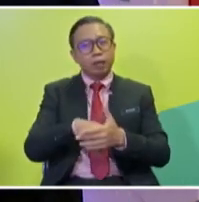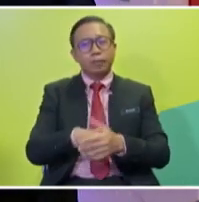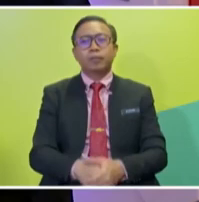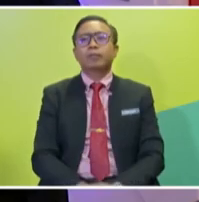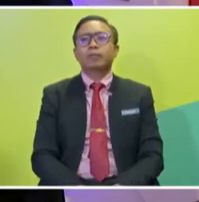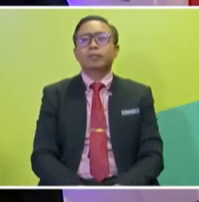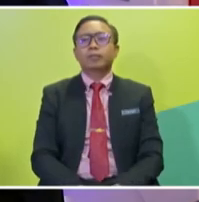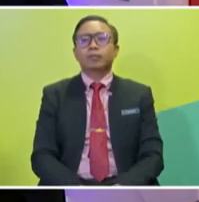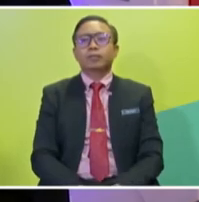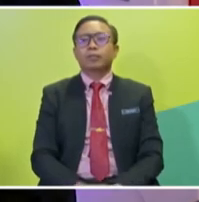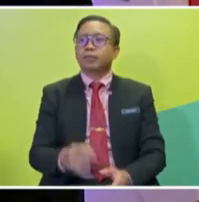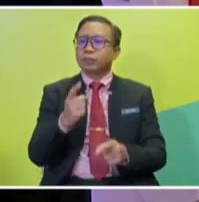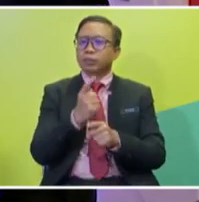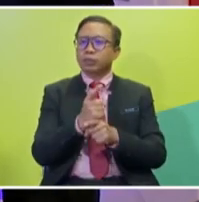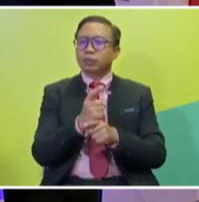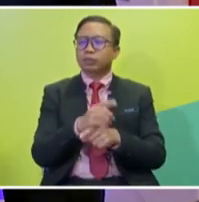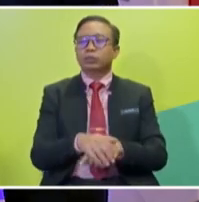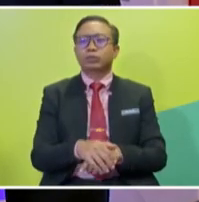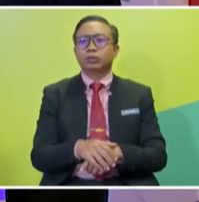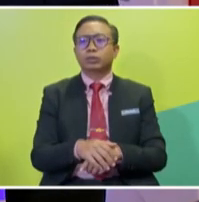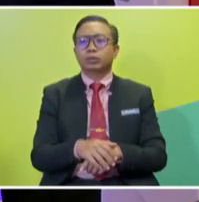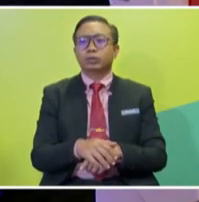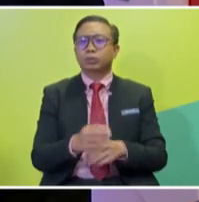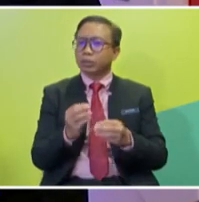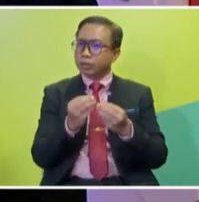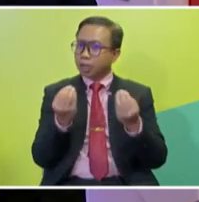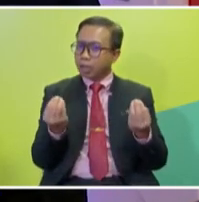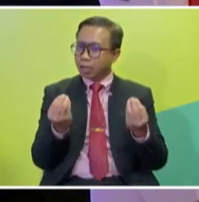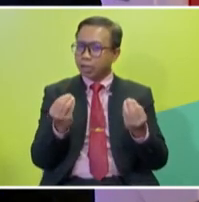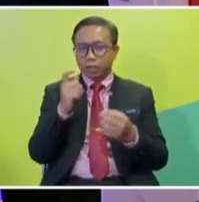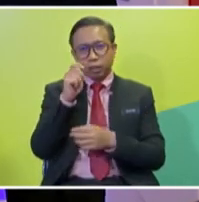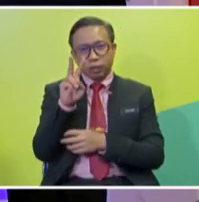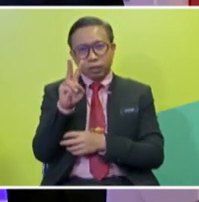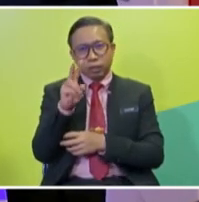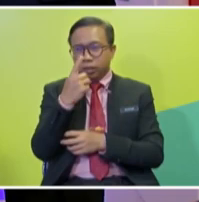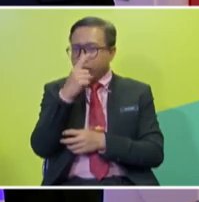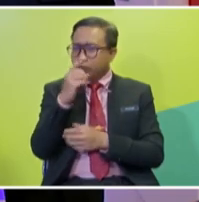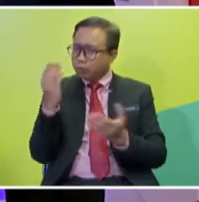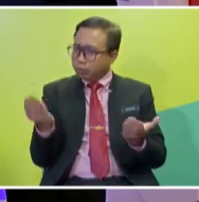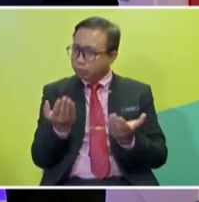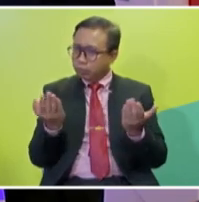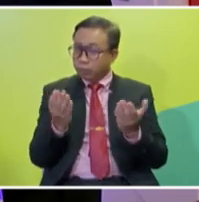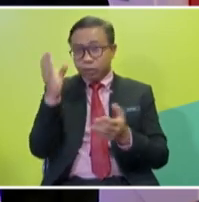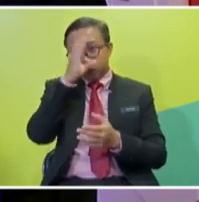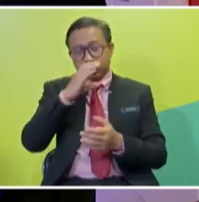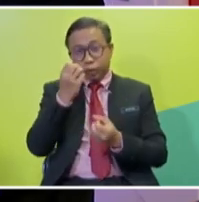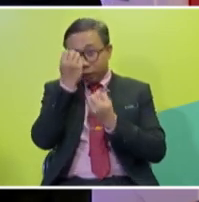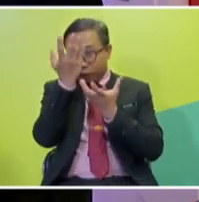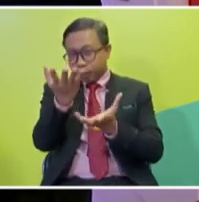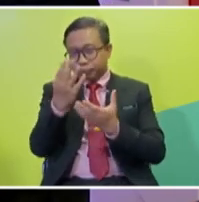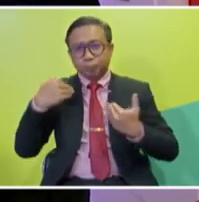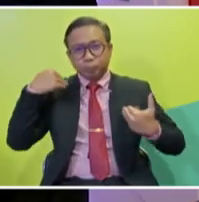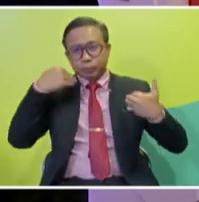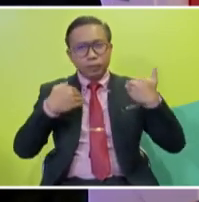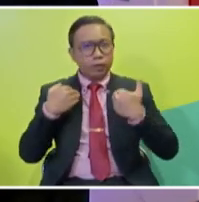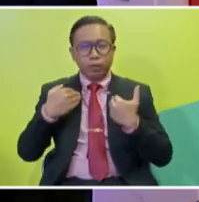keadaan yang sebenarnya dalam majalah dalam television kita dikalahkan untuk mencari maklumat ada beberapa hewan yang kita